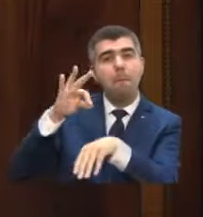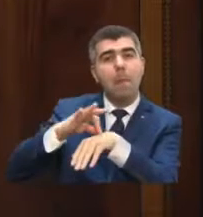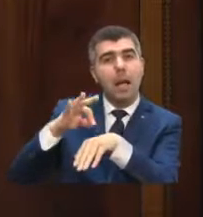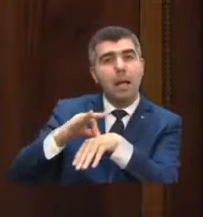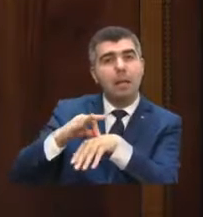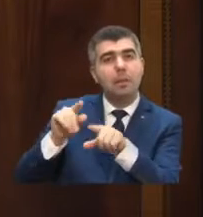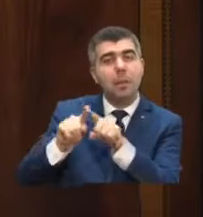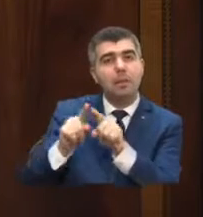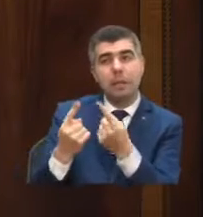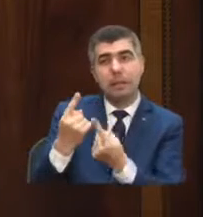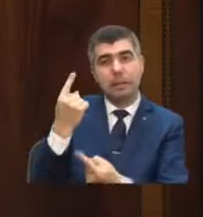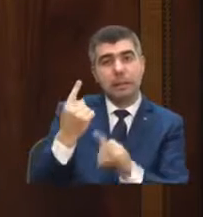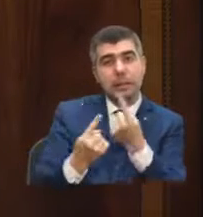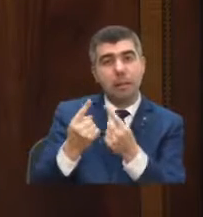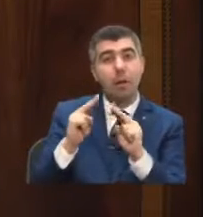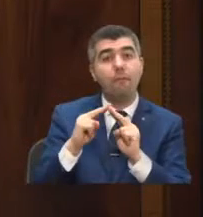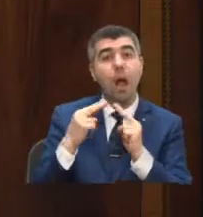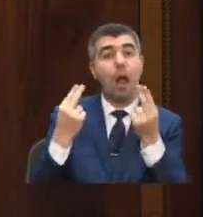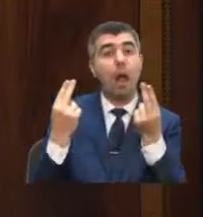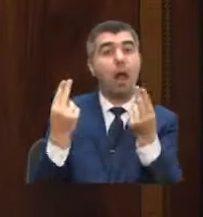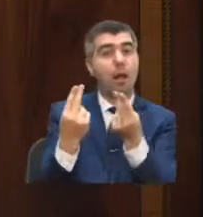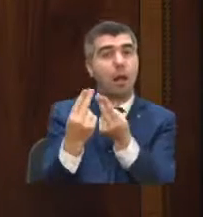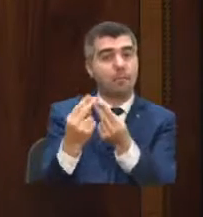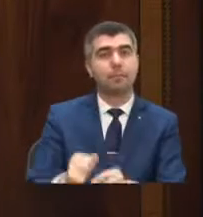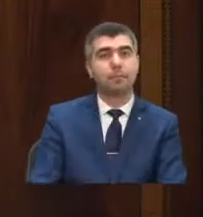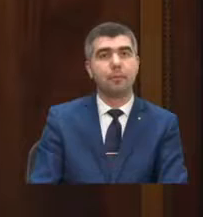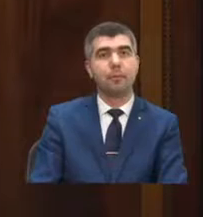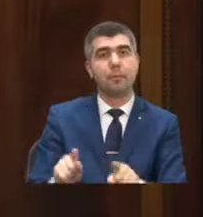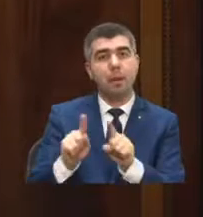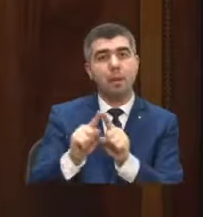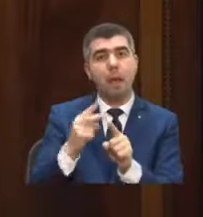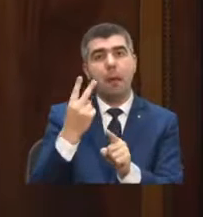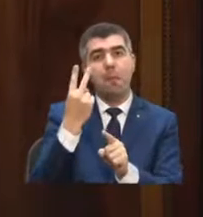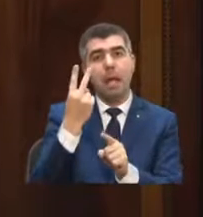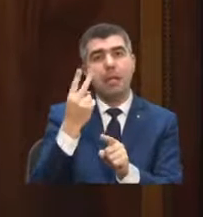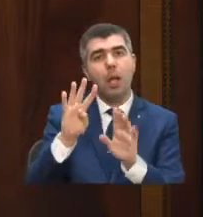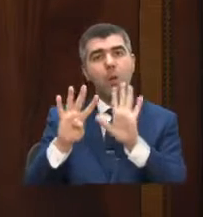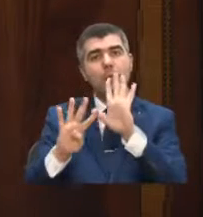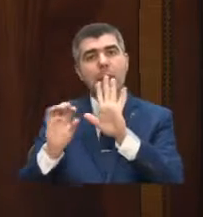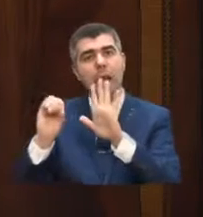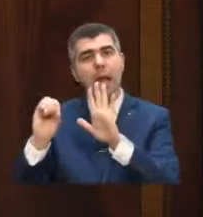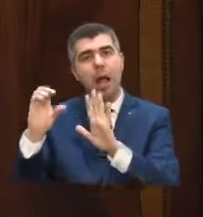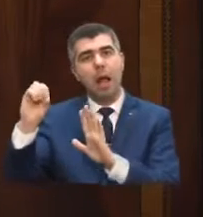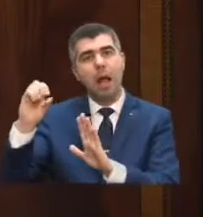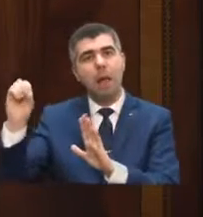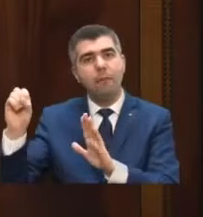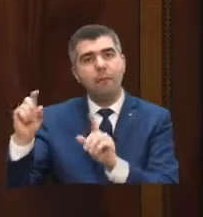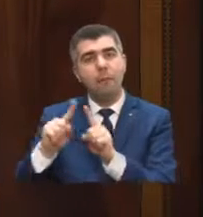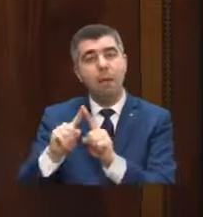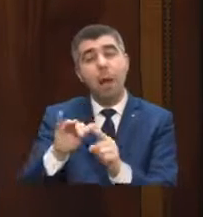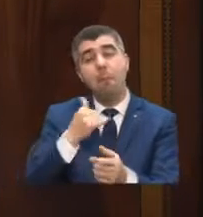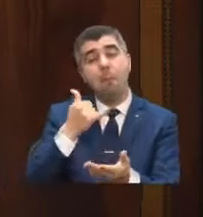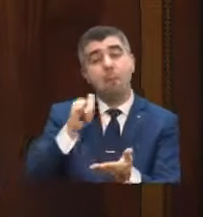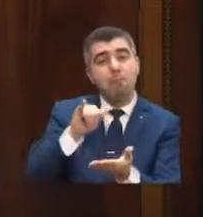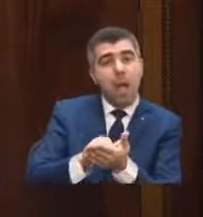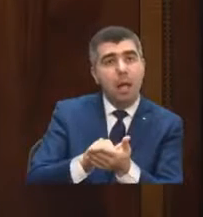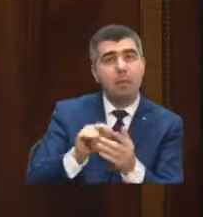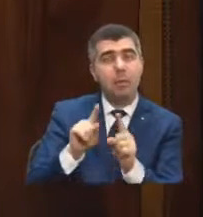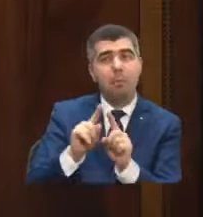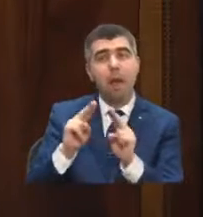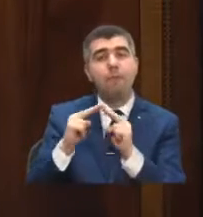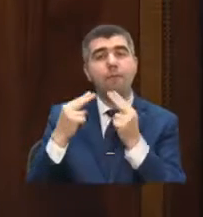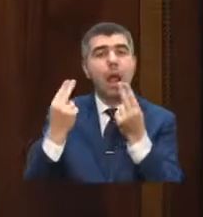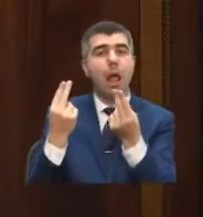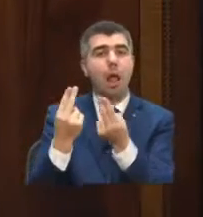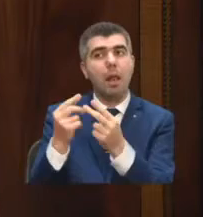يتصابوا بمضاعفات وامراض خطيره، وكاين بين 290 الف حتى 650 الف ديال الوفيات اللي ممكن توقع عن طريق هاد